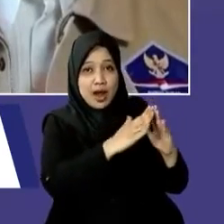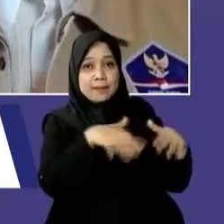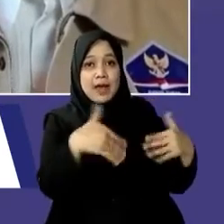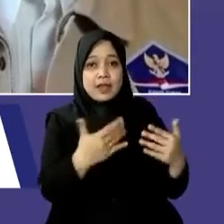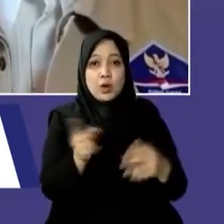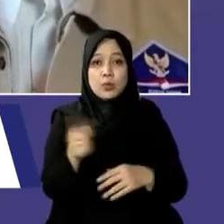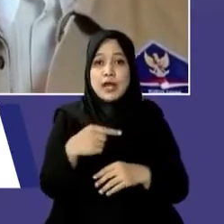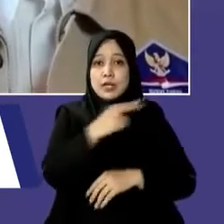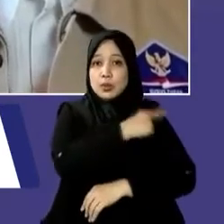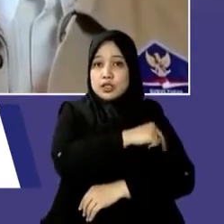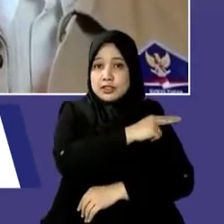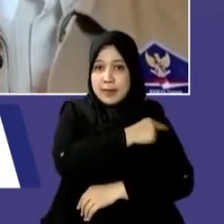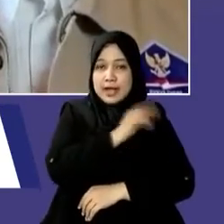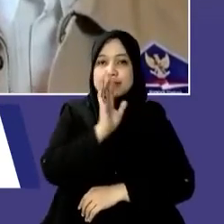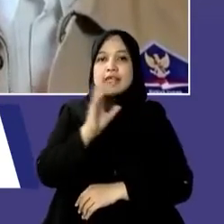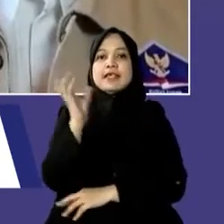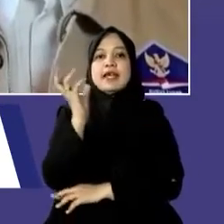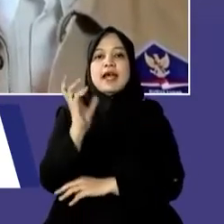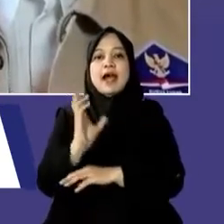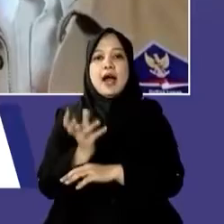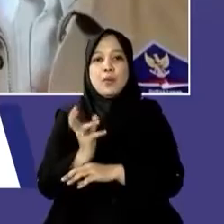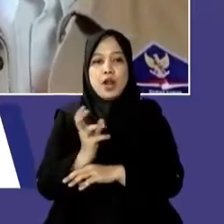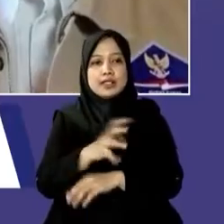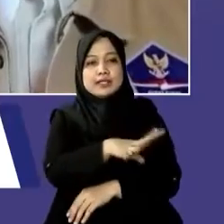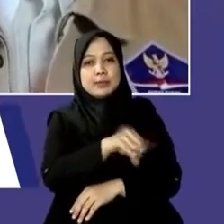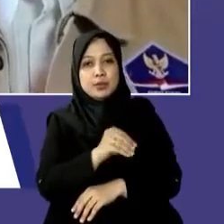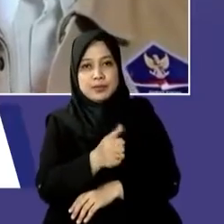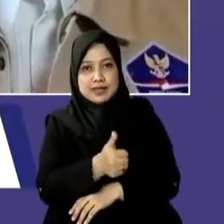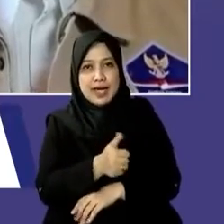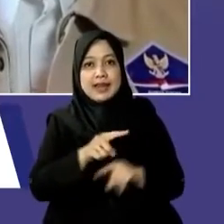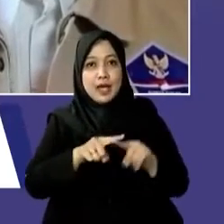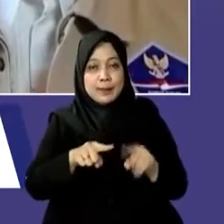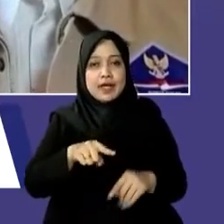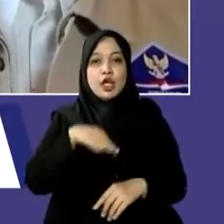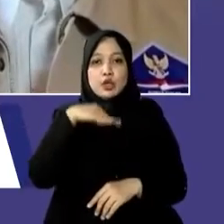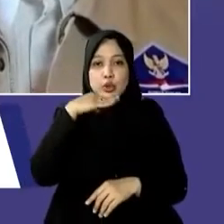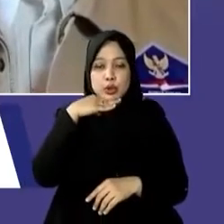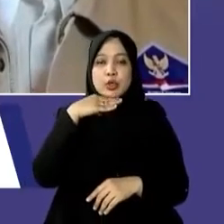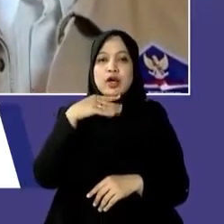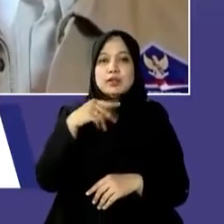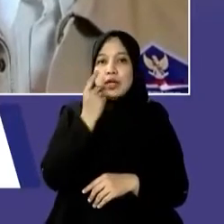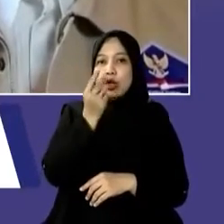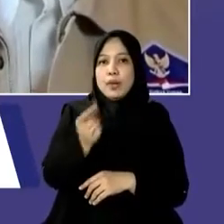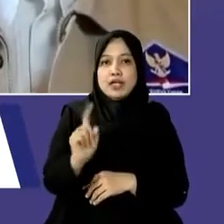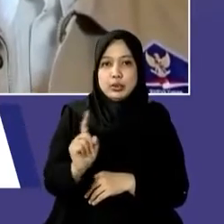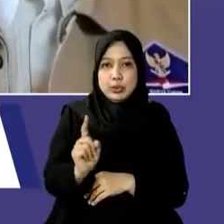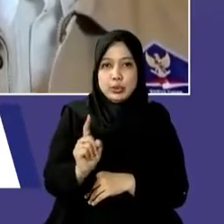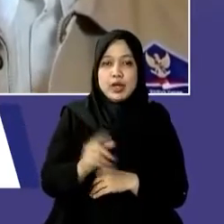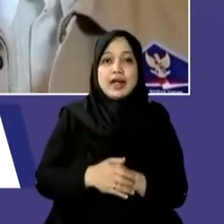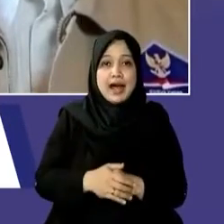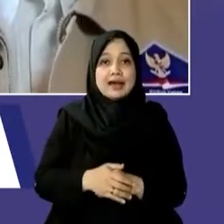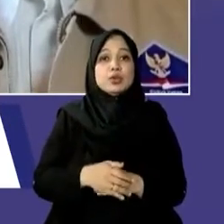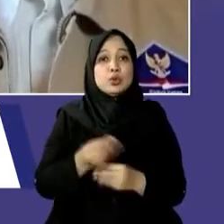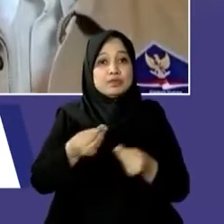Puskesmas apabila sudah mendapatkan rekomendasi jadi alurnya rekomendasi ini